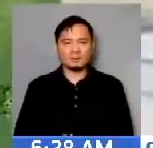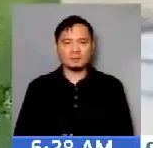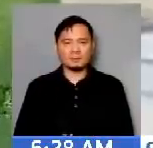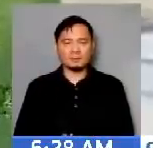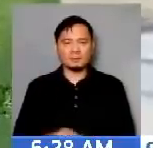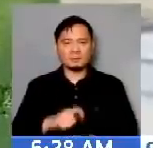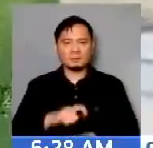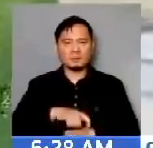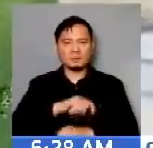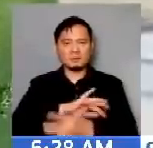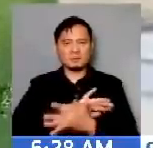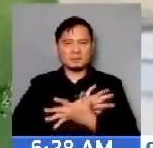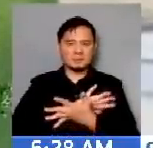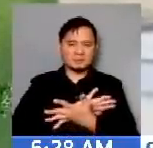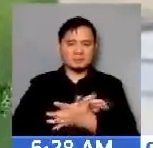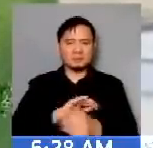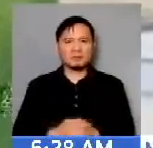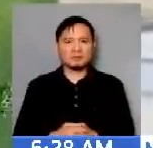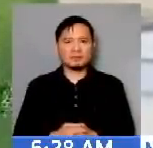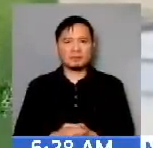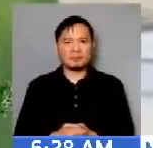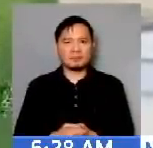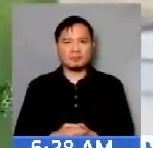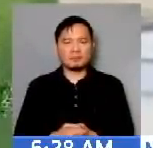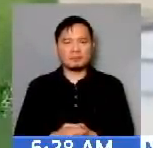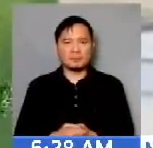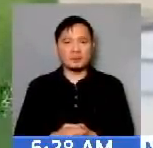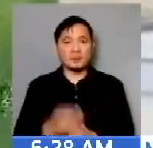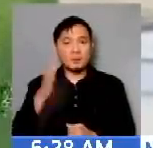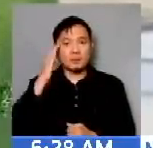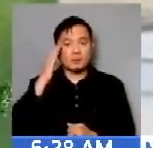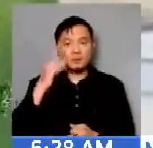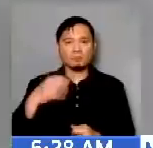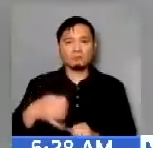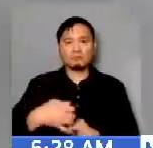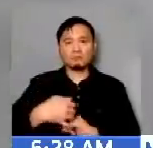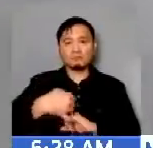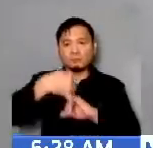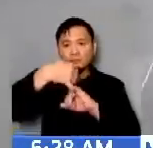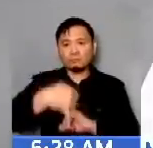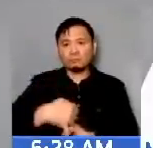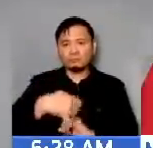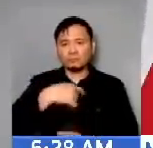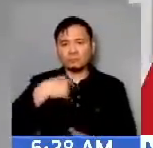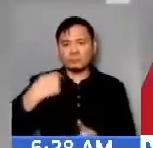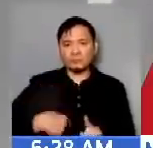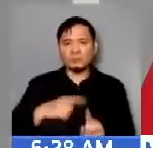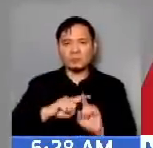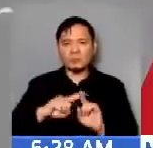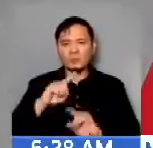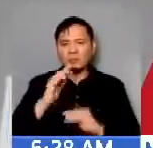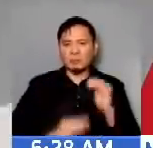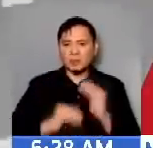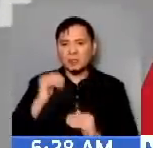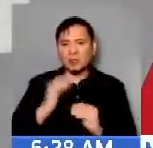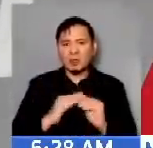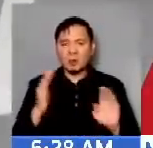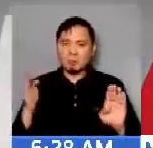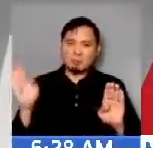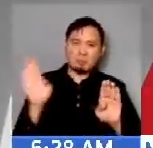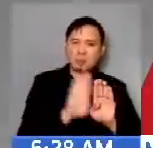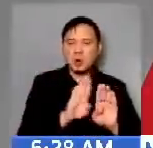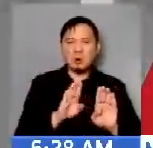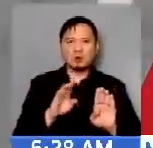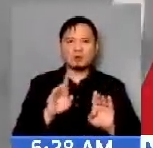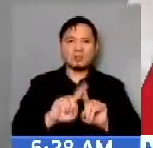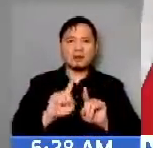outbreak, binarikadahan ang ilang residential buildings sa Shanghai, China. Nilagyan din ng bakod at kordon ang ilang establishmento